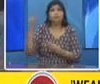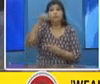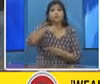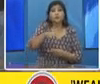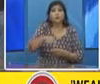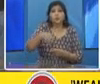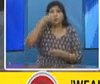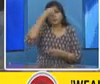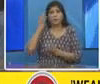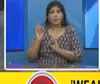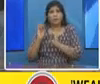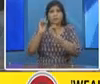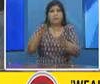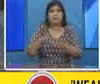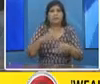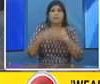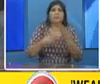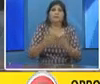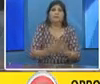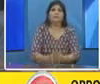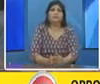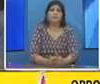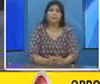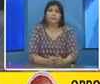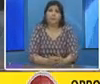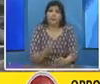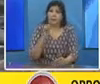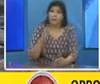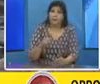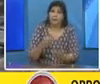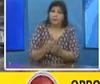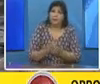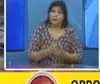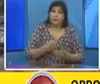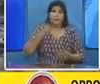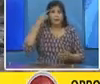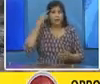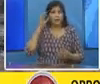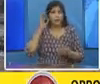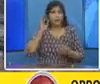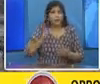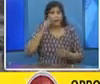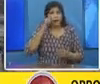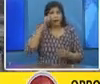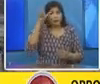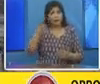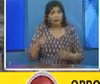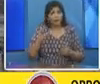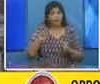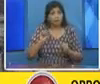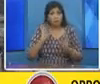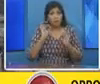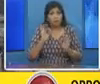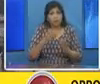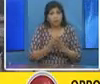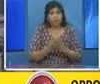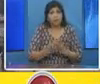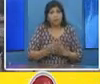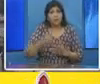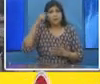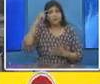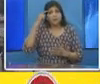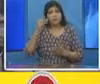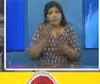को तकलीफ देने में करता है। लेकिन सज्जन की विद्या ज्ञान के लिए,